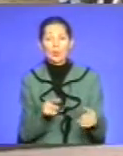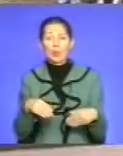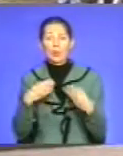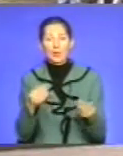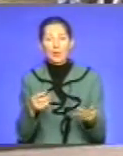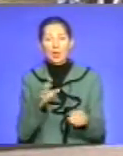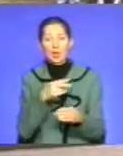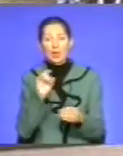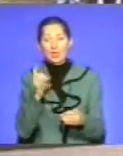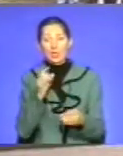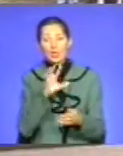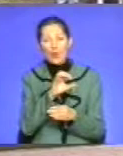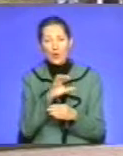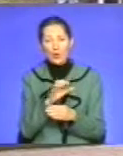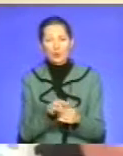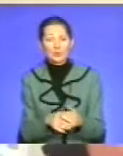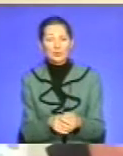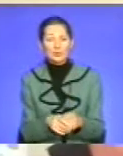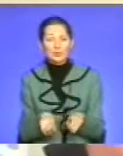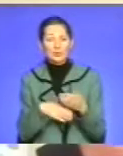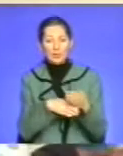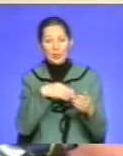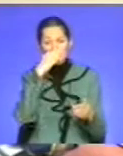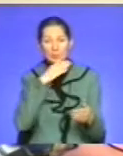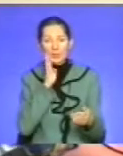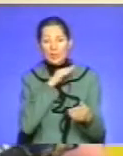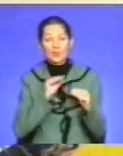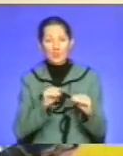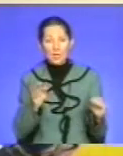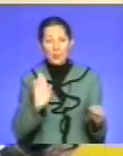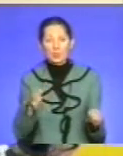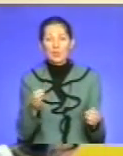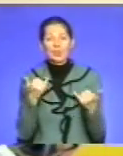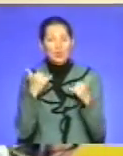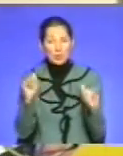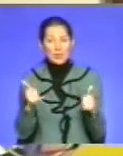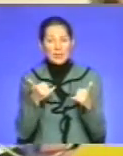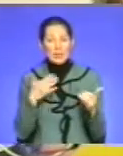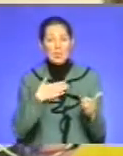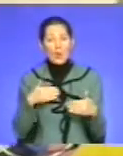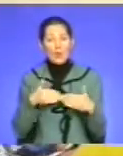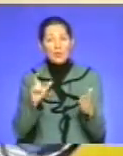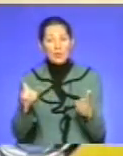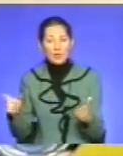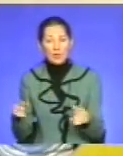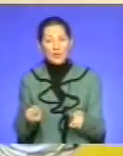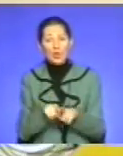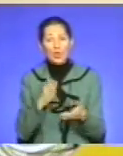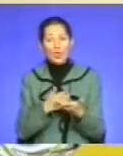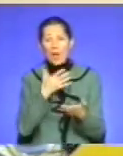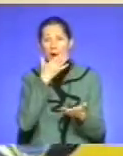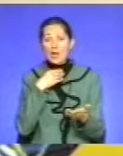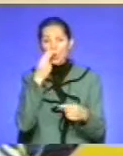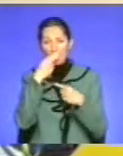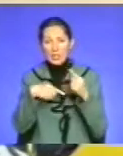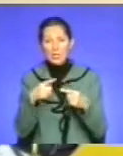залишаються осторонь батьки, учителі. Буде сюрприз невеличкий для наших випускників. Також у нас є особливо такою гарною традицією,